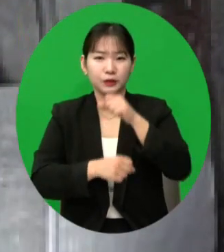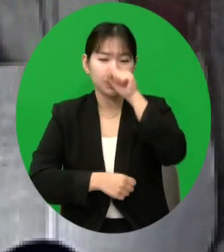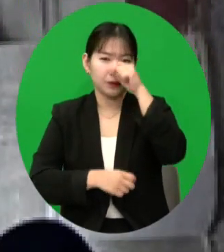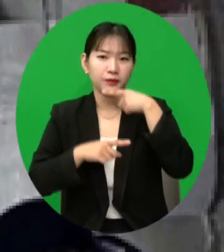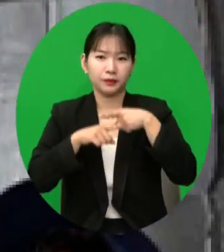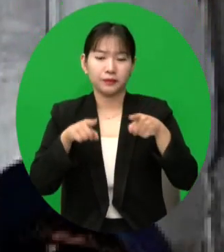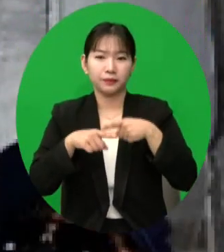받았습니다